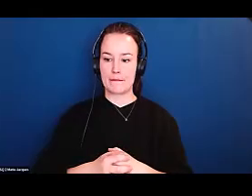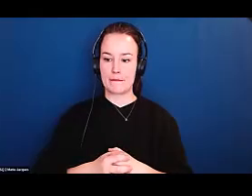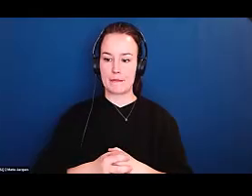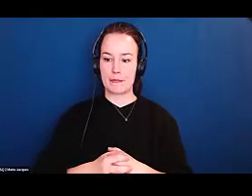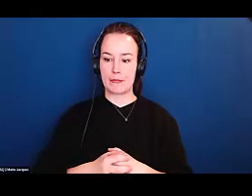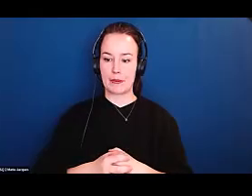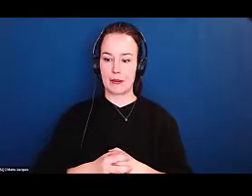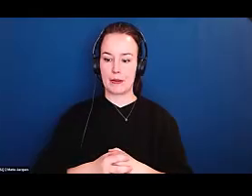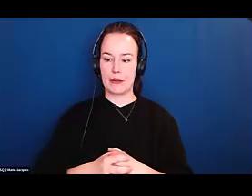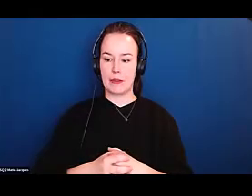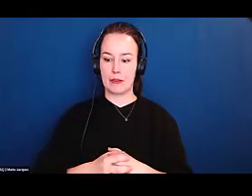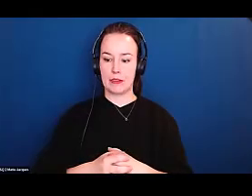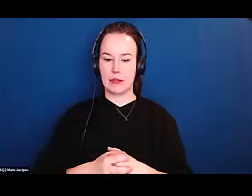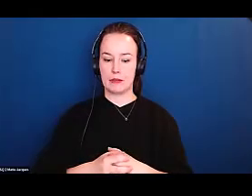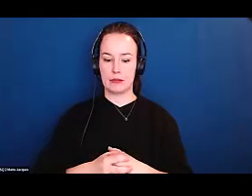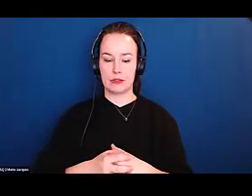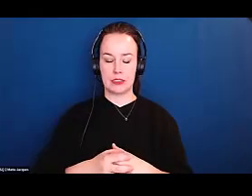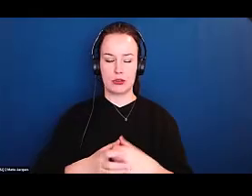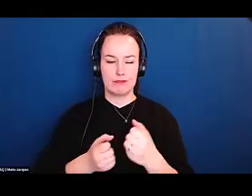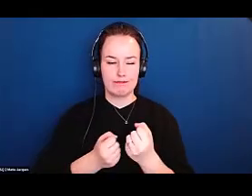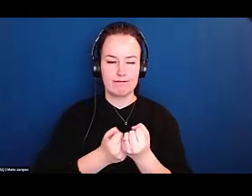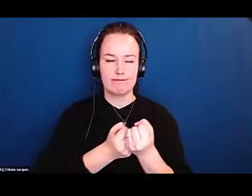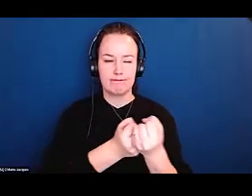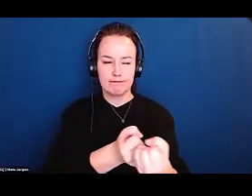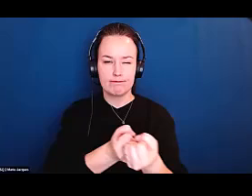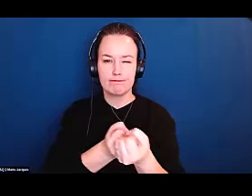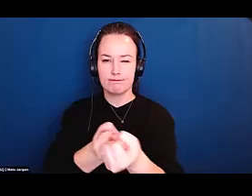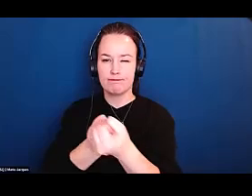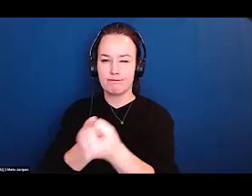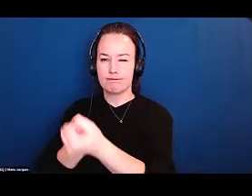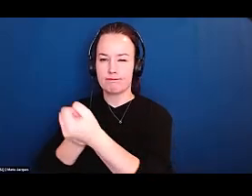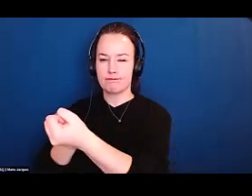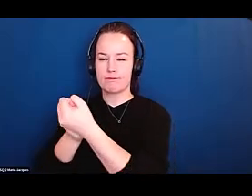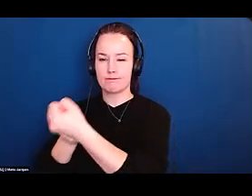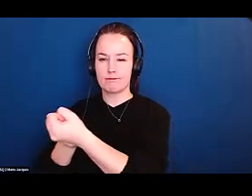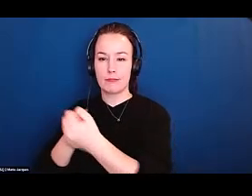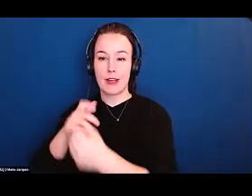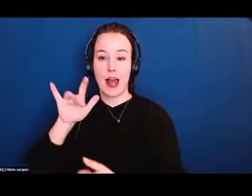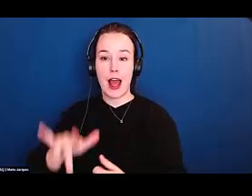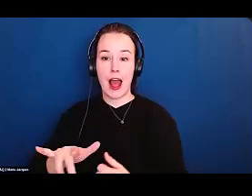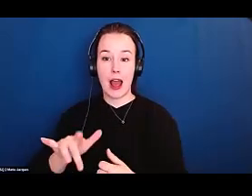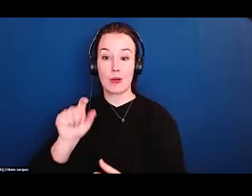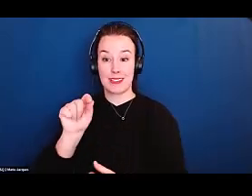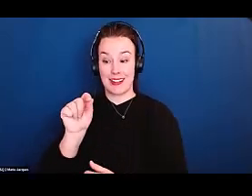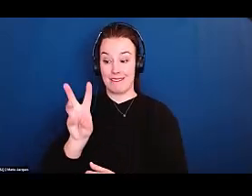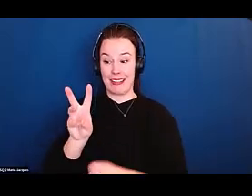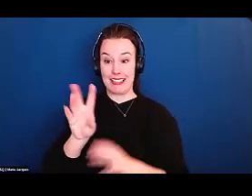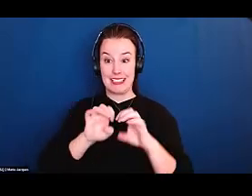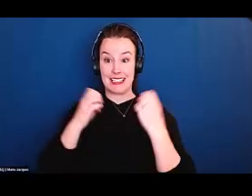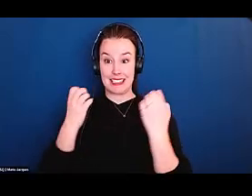Nous avons donc donné énormément de soutien grâce à 26 équipes